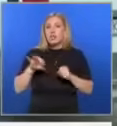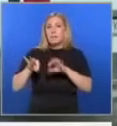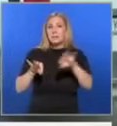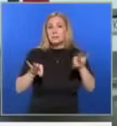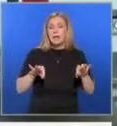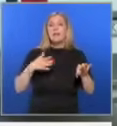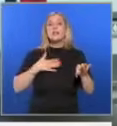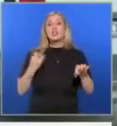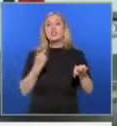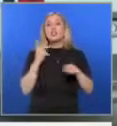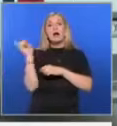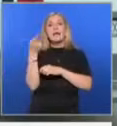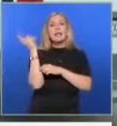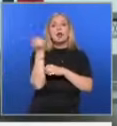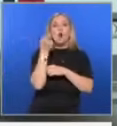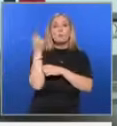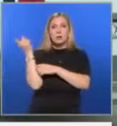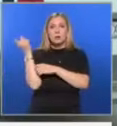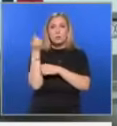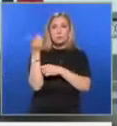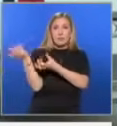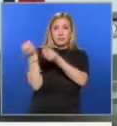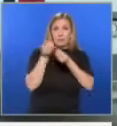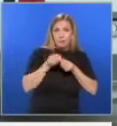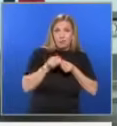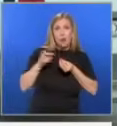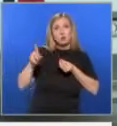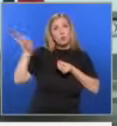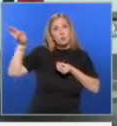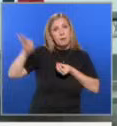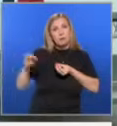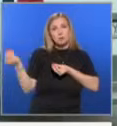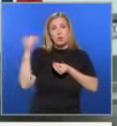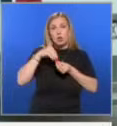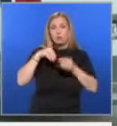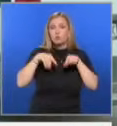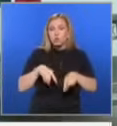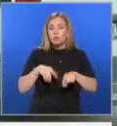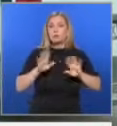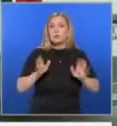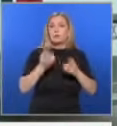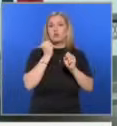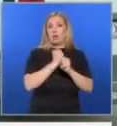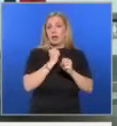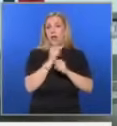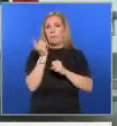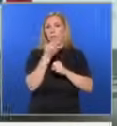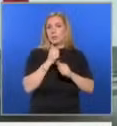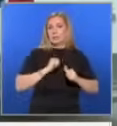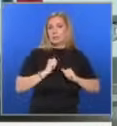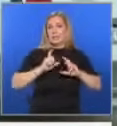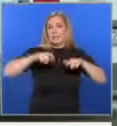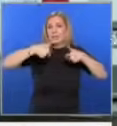изтегляме 2 хеликоптера, които работеха на други места, така че очакваме след малко да почнат да работят, така че да защитат населените места. Като цяло